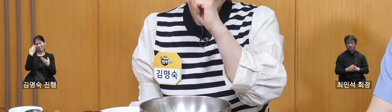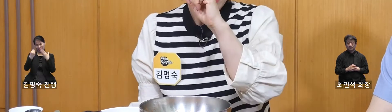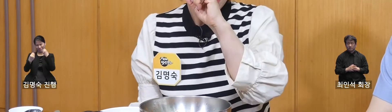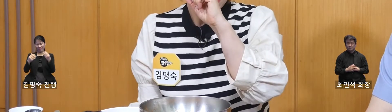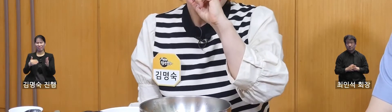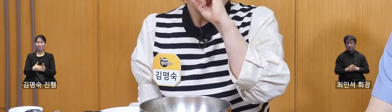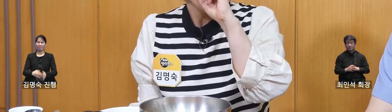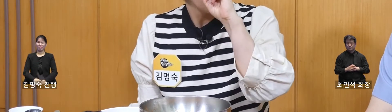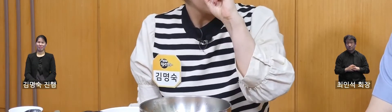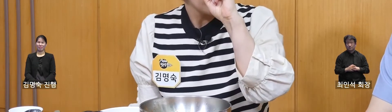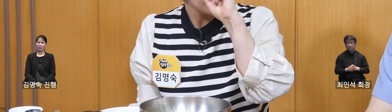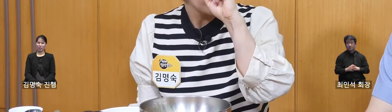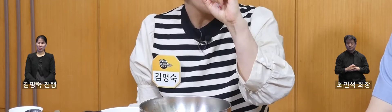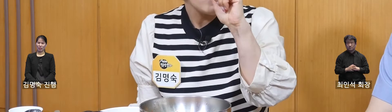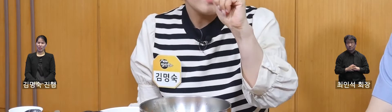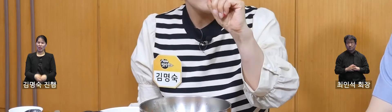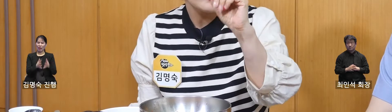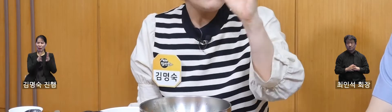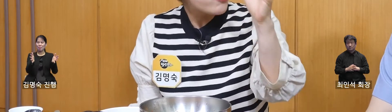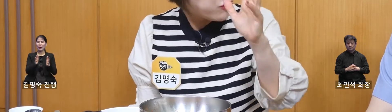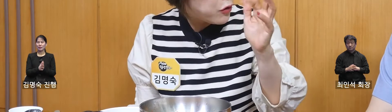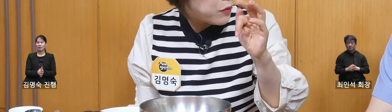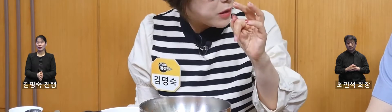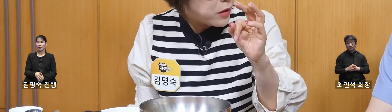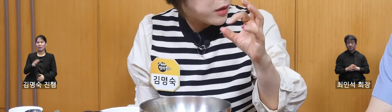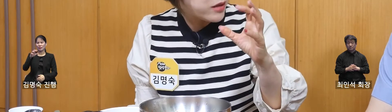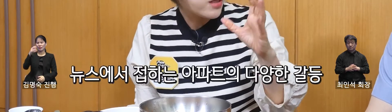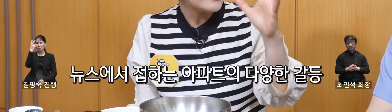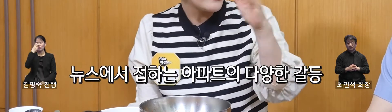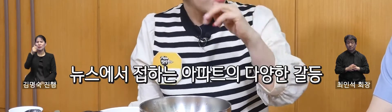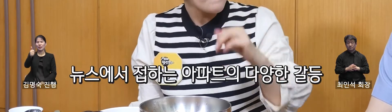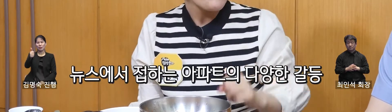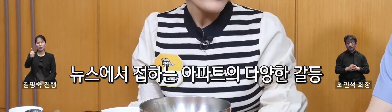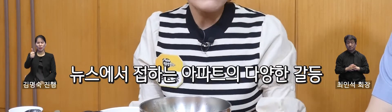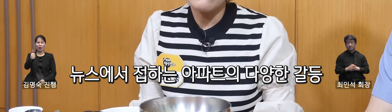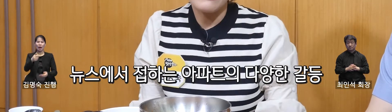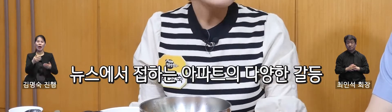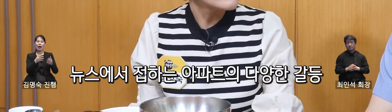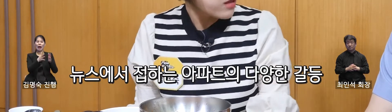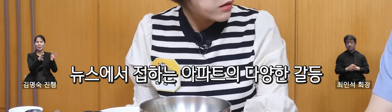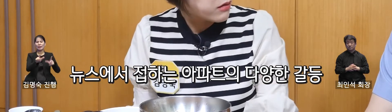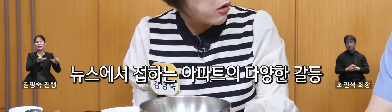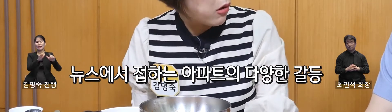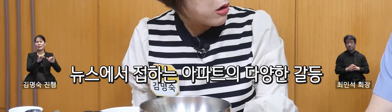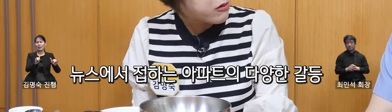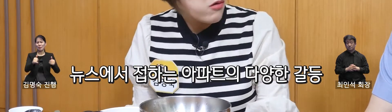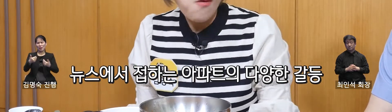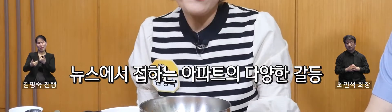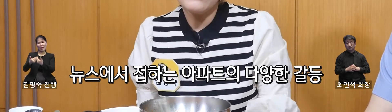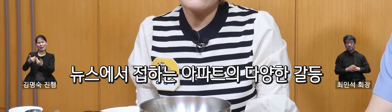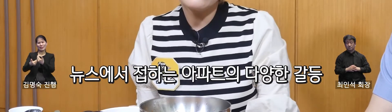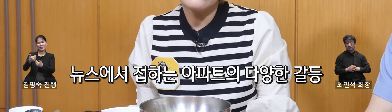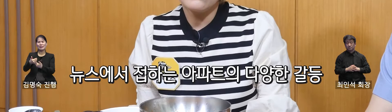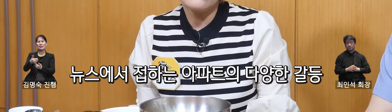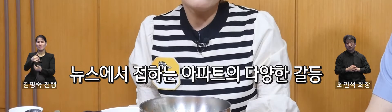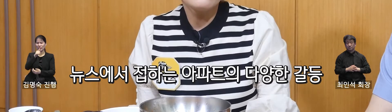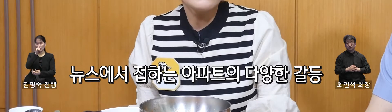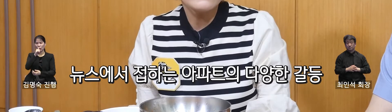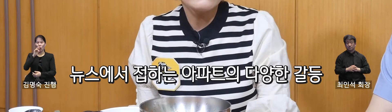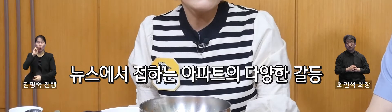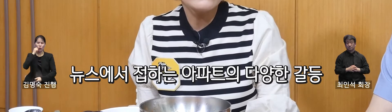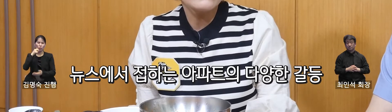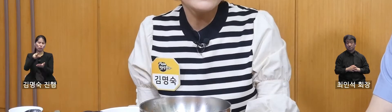되는데 그 소장님들과 또 입주민들 사이에 그런 갈등 같은 거 네네. 네, 그런